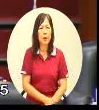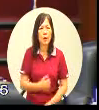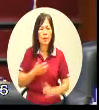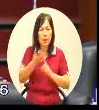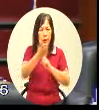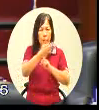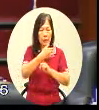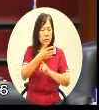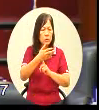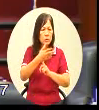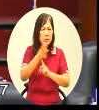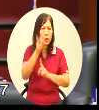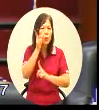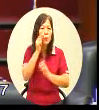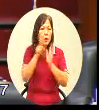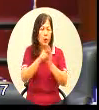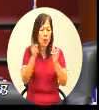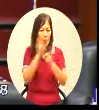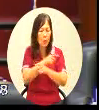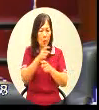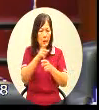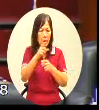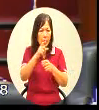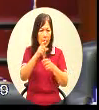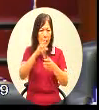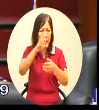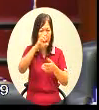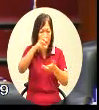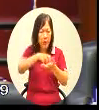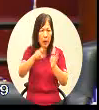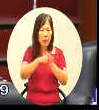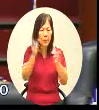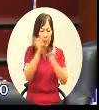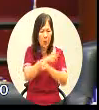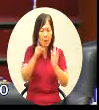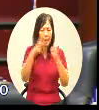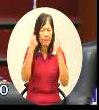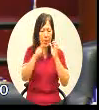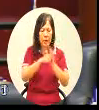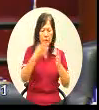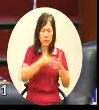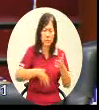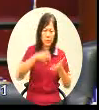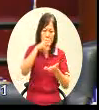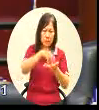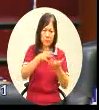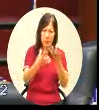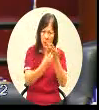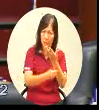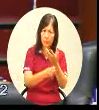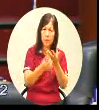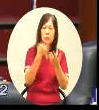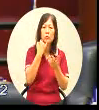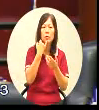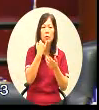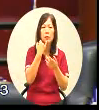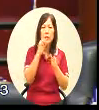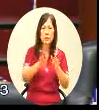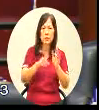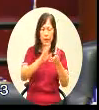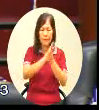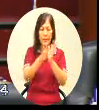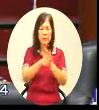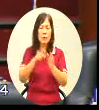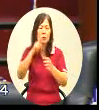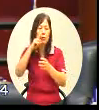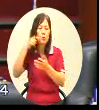卡听说更换的时候，原本是用身份证银本就可以了，现在说要改成户籍